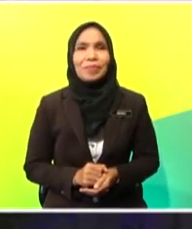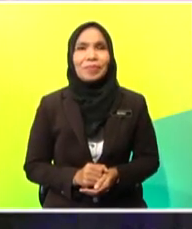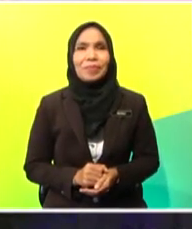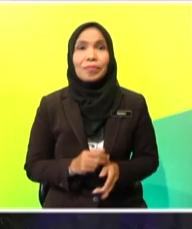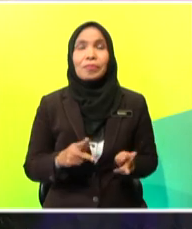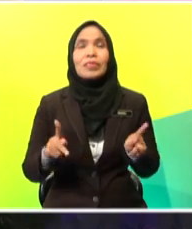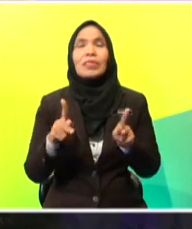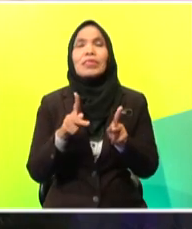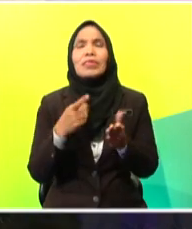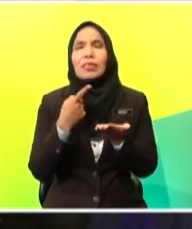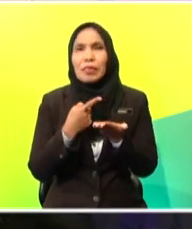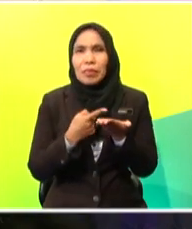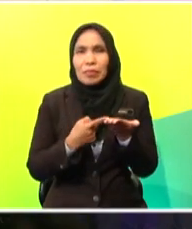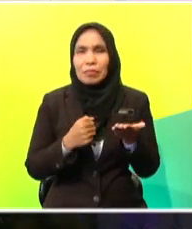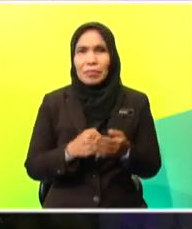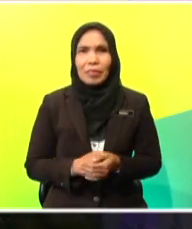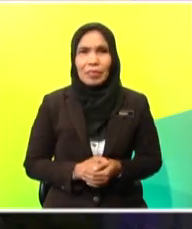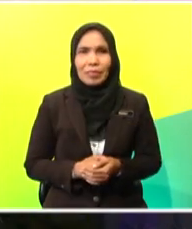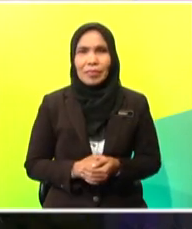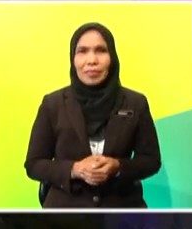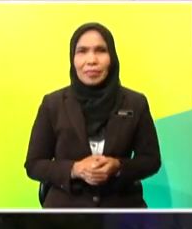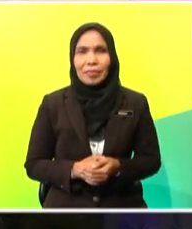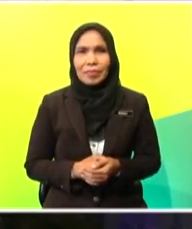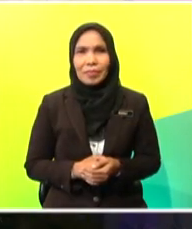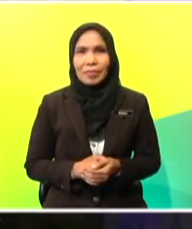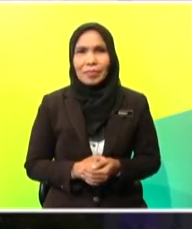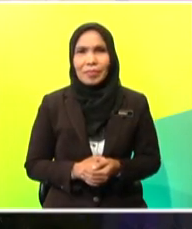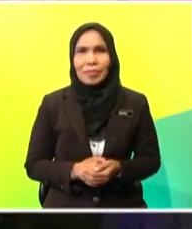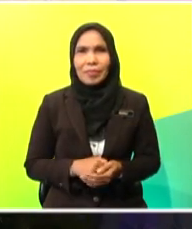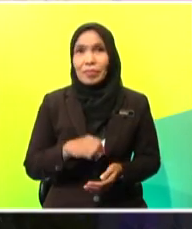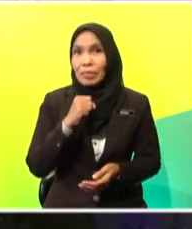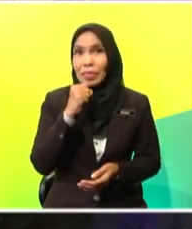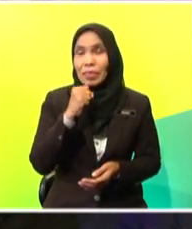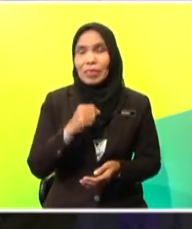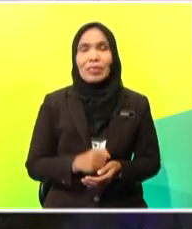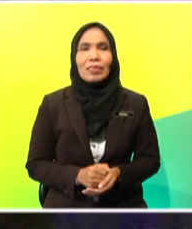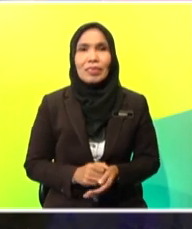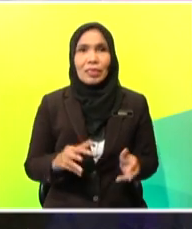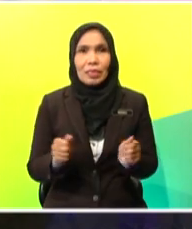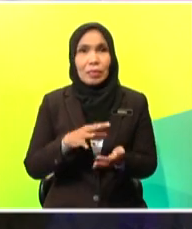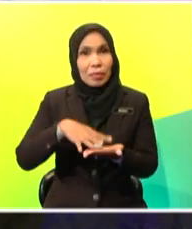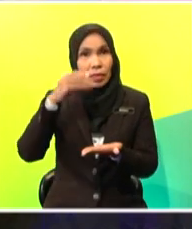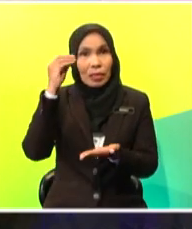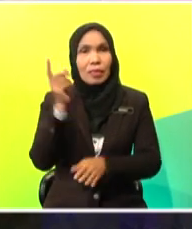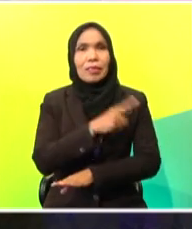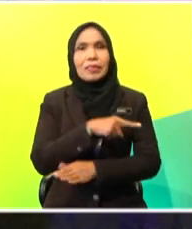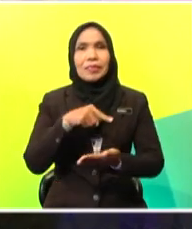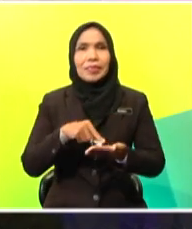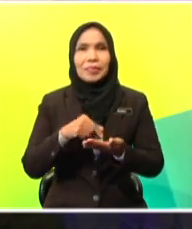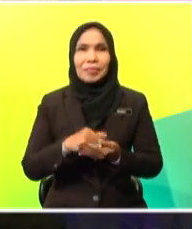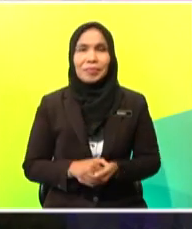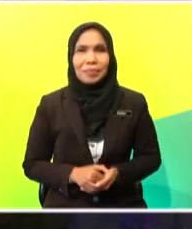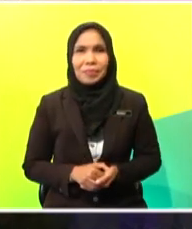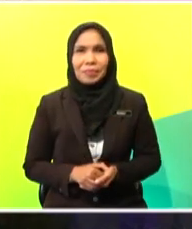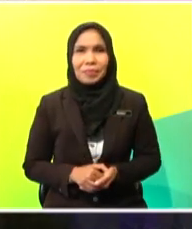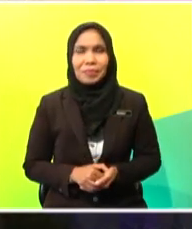tahulah aku kita nyanyian tadi dengan pembelajaran kita pada hari ini Oke karena hari ini kita